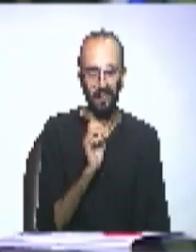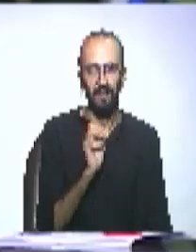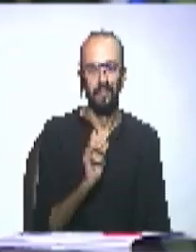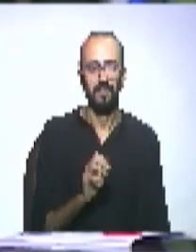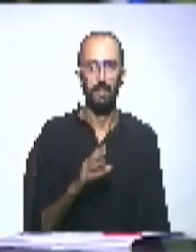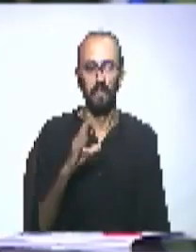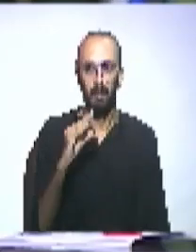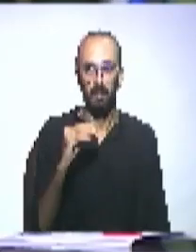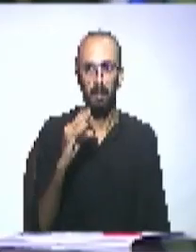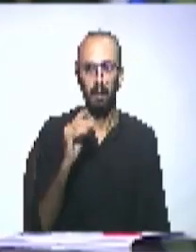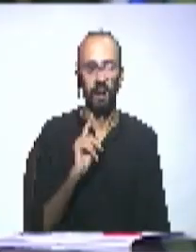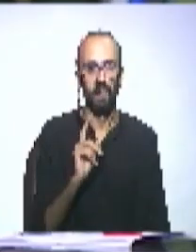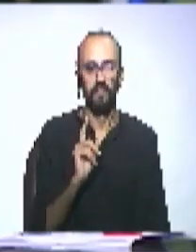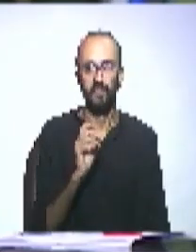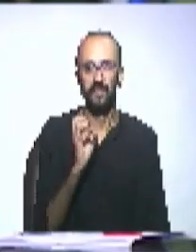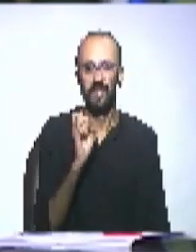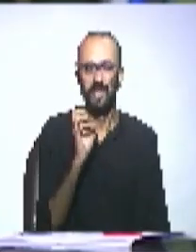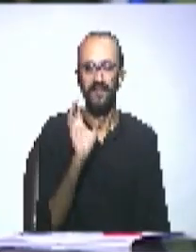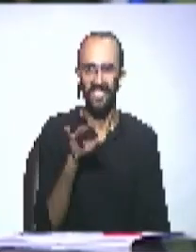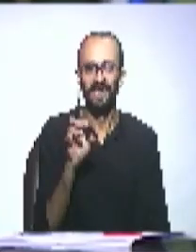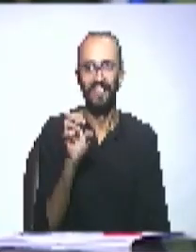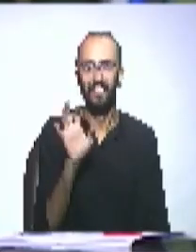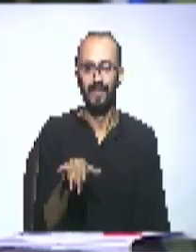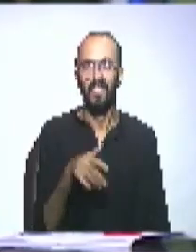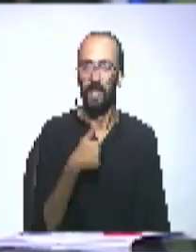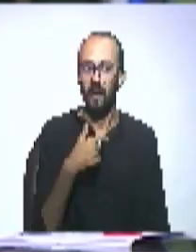مش طريه، تبقى زي مقرمشه شويه،